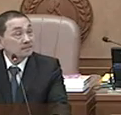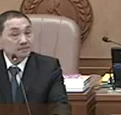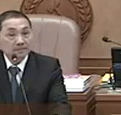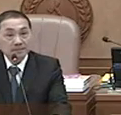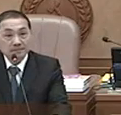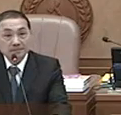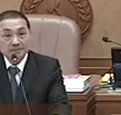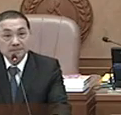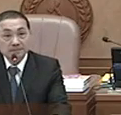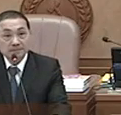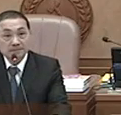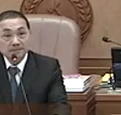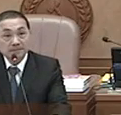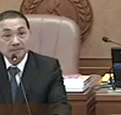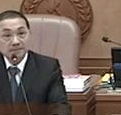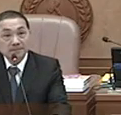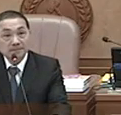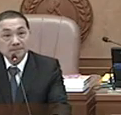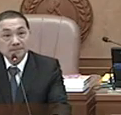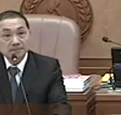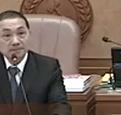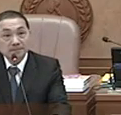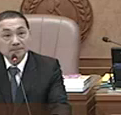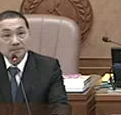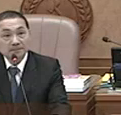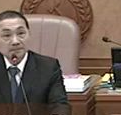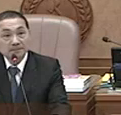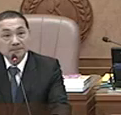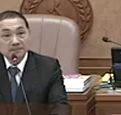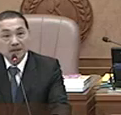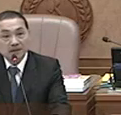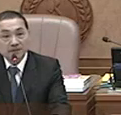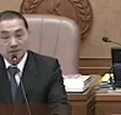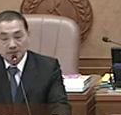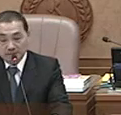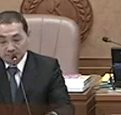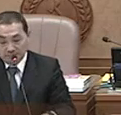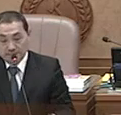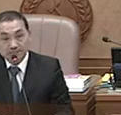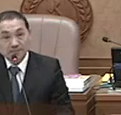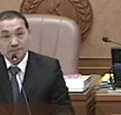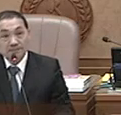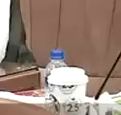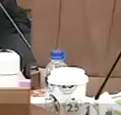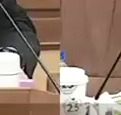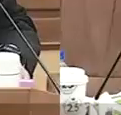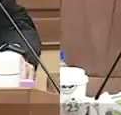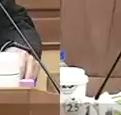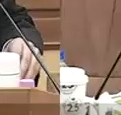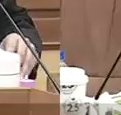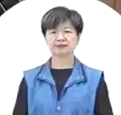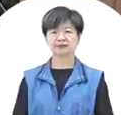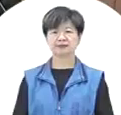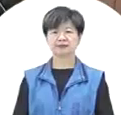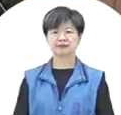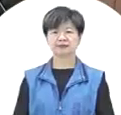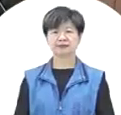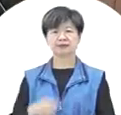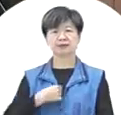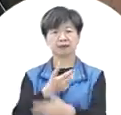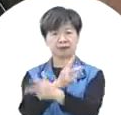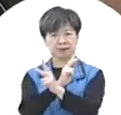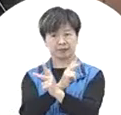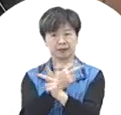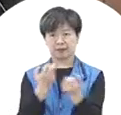好，市长，你刚刚说有转托机制，我告诉你并没有，因为我们板桥就发生了一个婷婷案